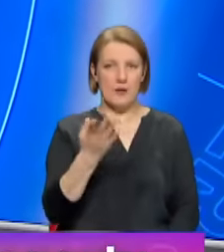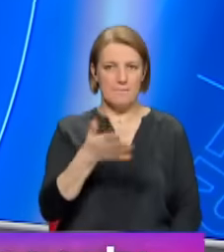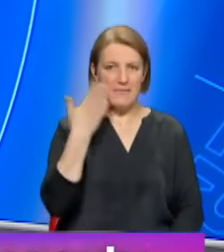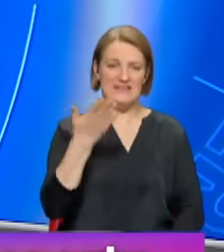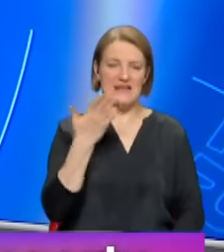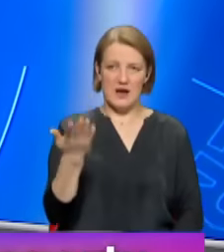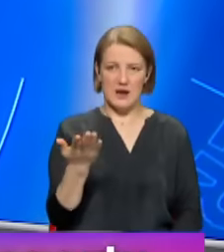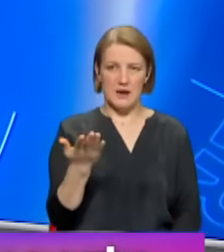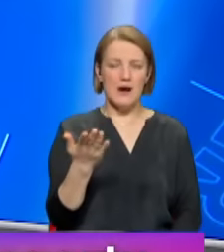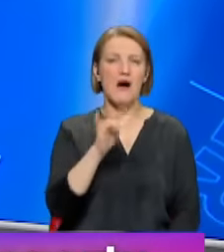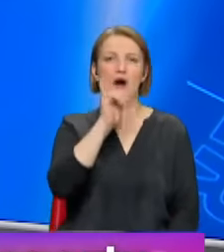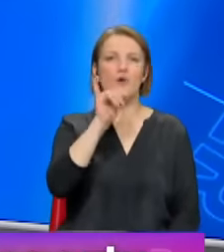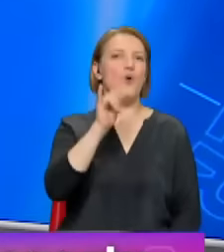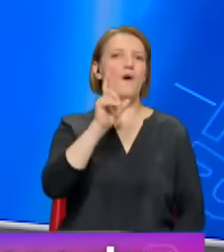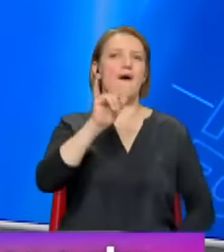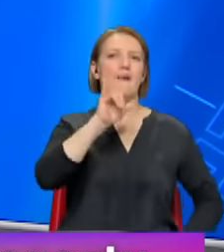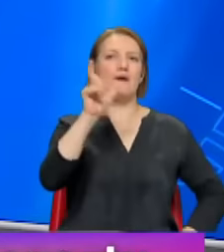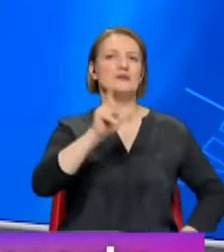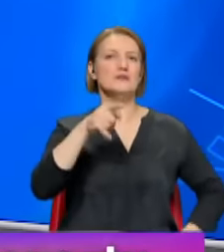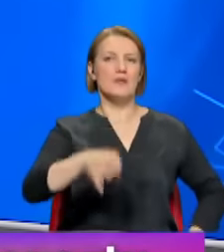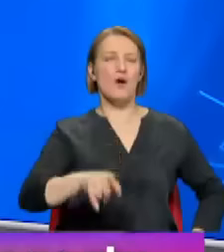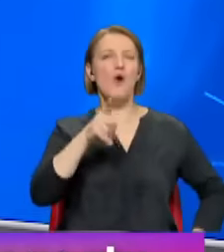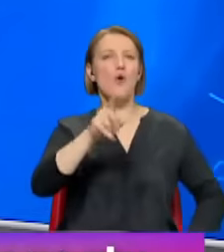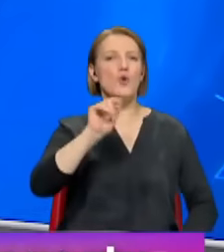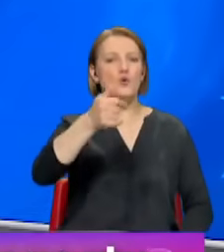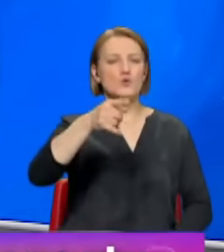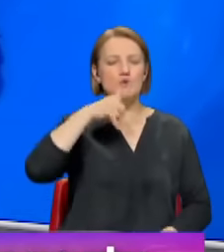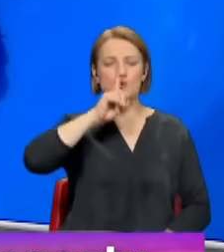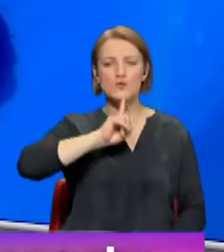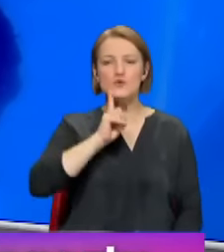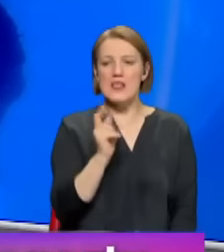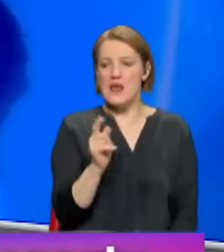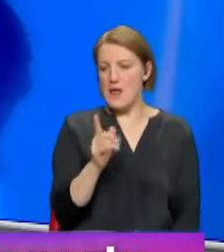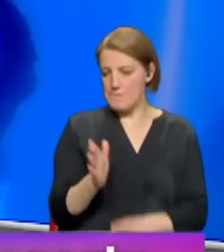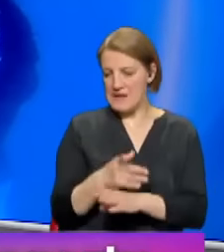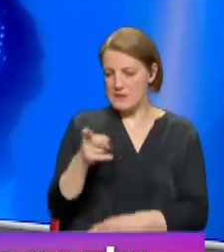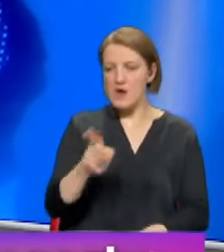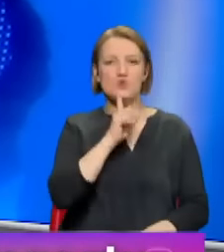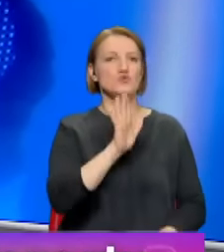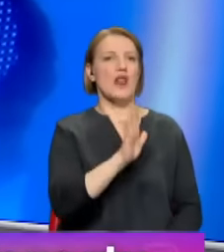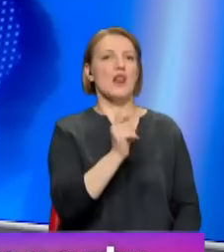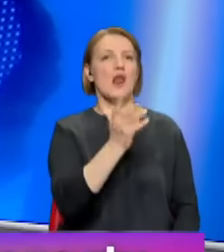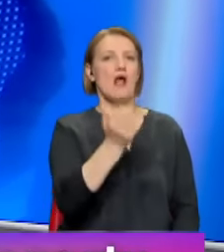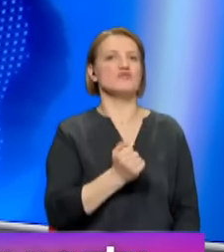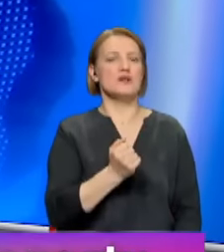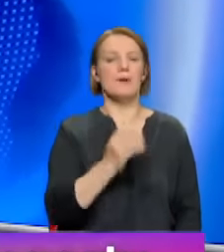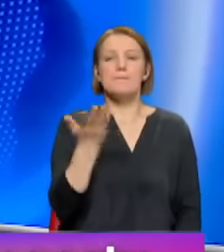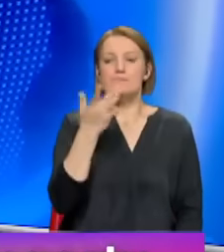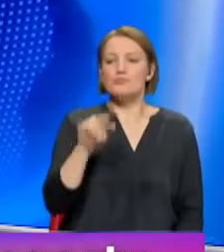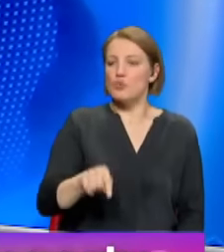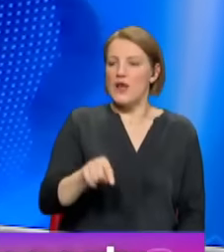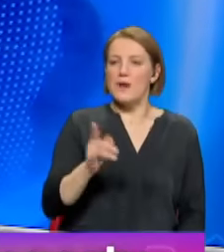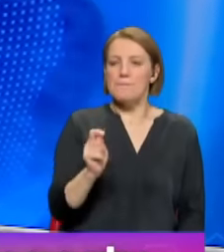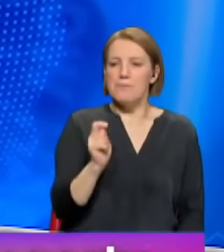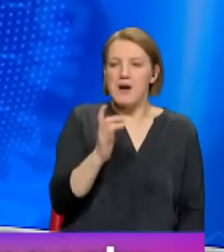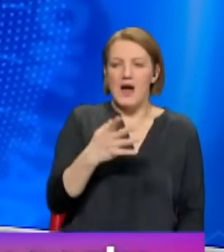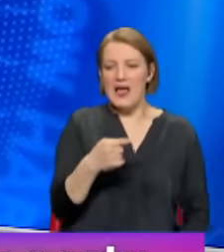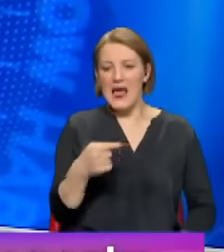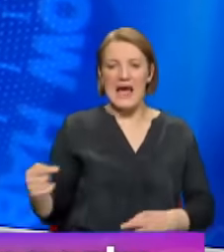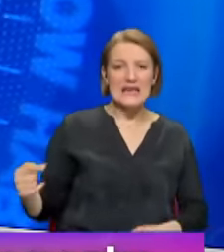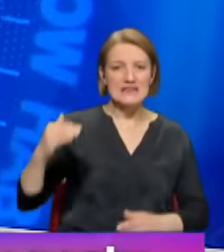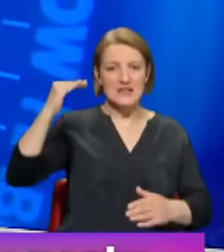atıyorum Ağustos ayında o gün 100 liralık ürünü 150 liraya alacağız. Yani burada pahalılık